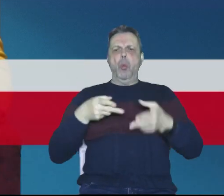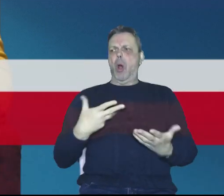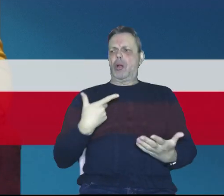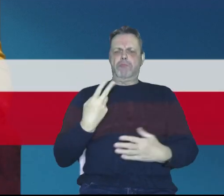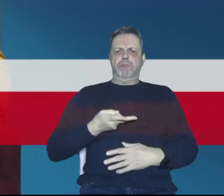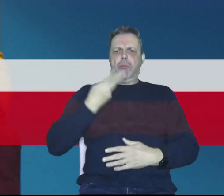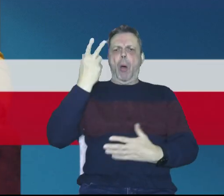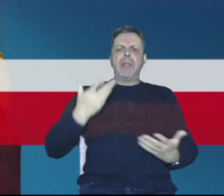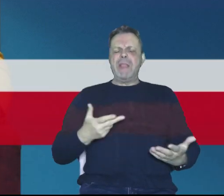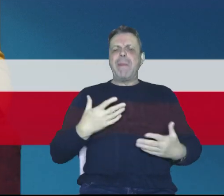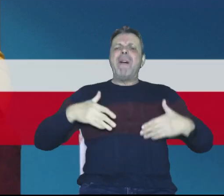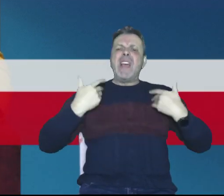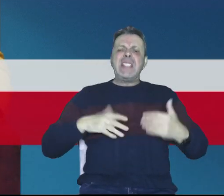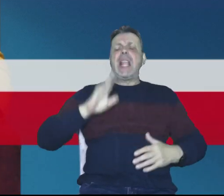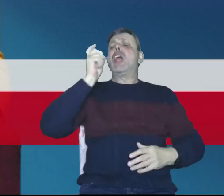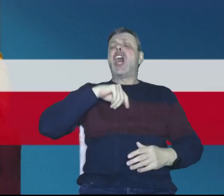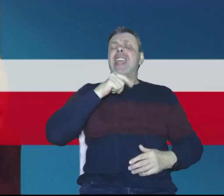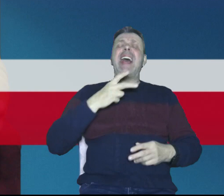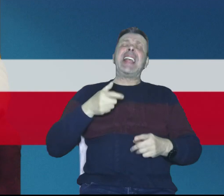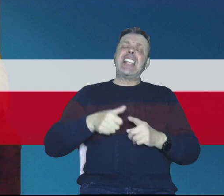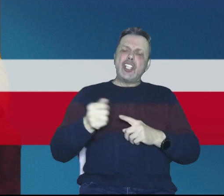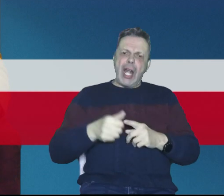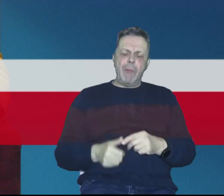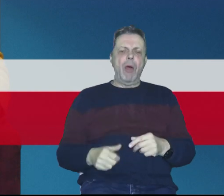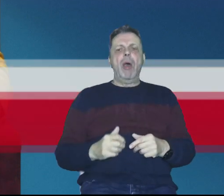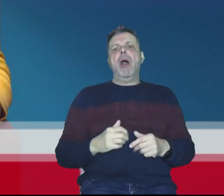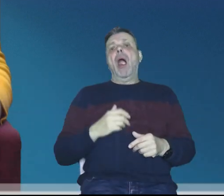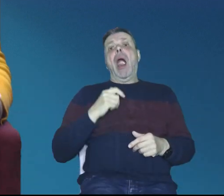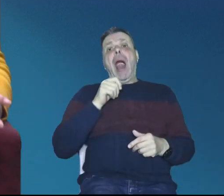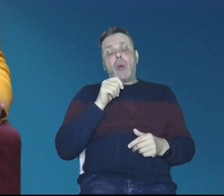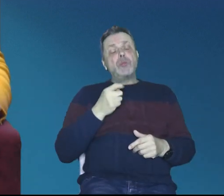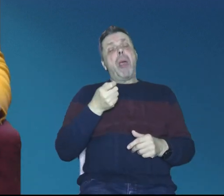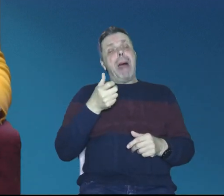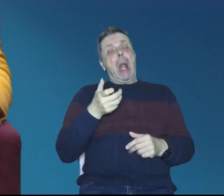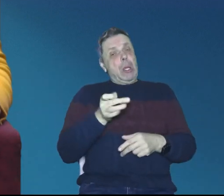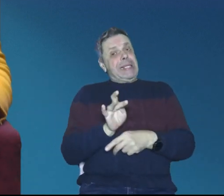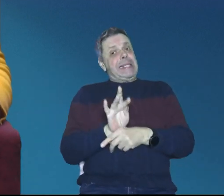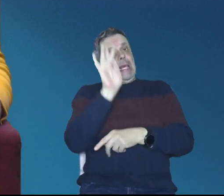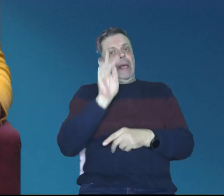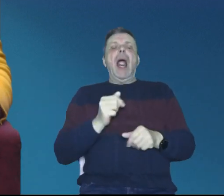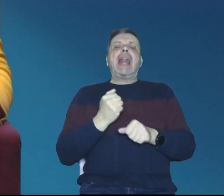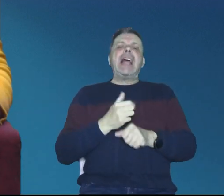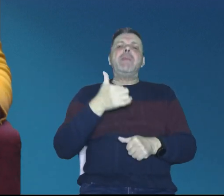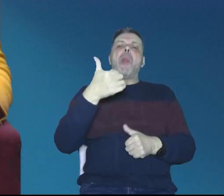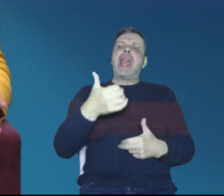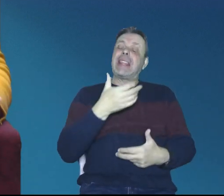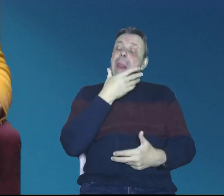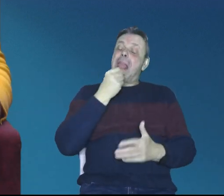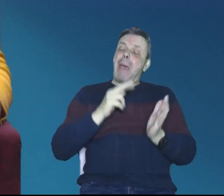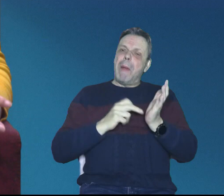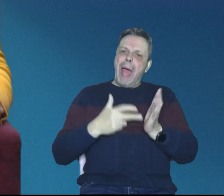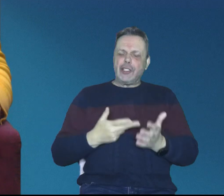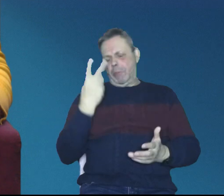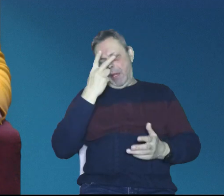atmosferu, humor, optimizam, veselje, pa kad se i šalimo. I ako smo i satirične, mislim da to radimo na